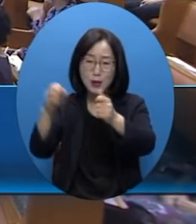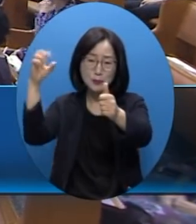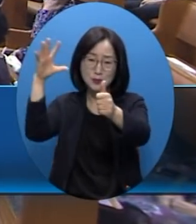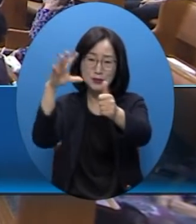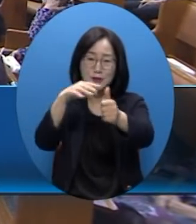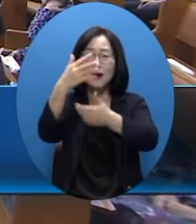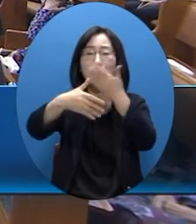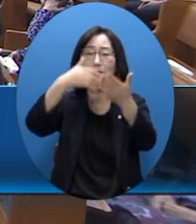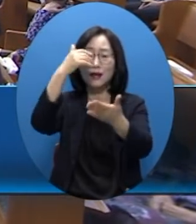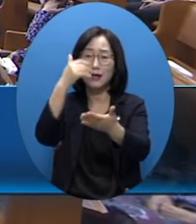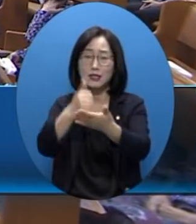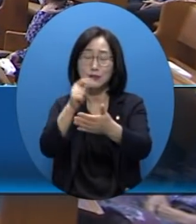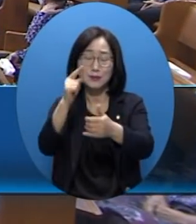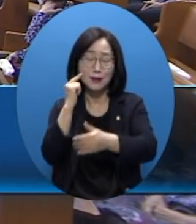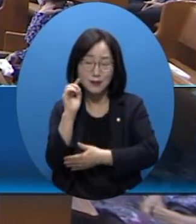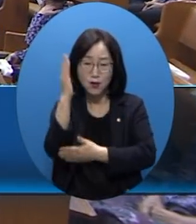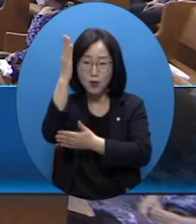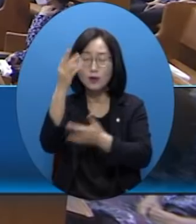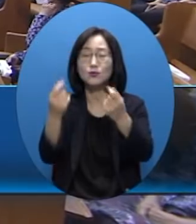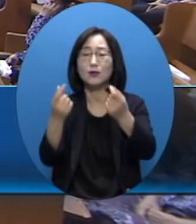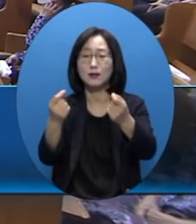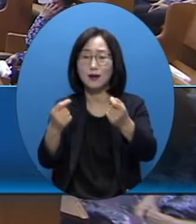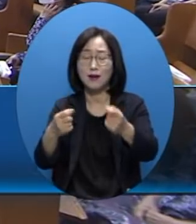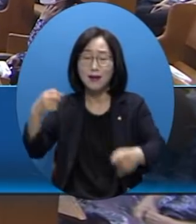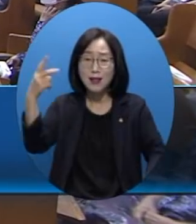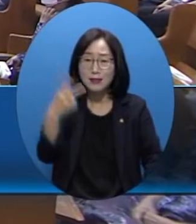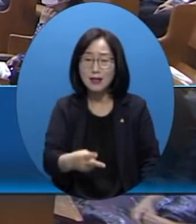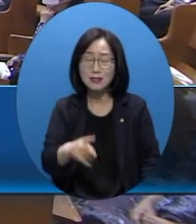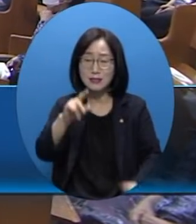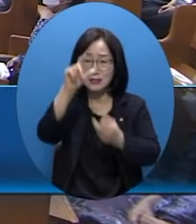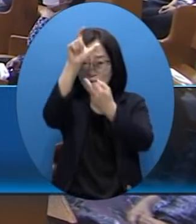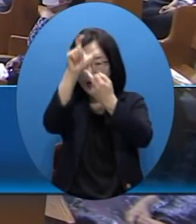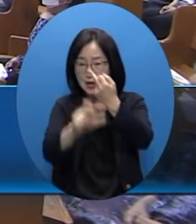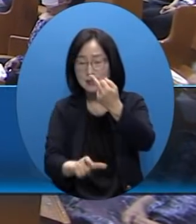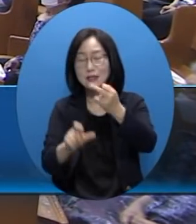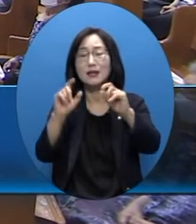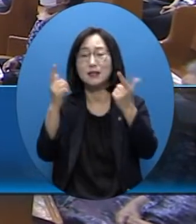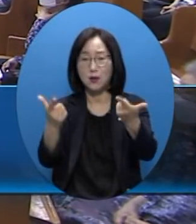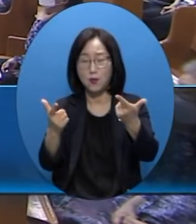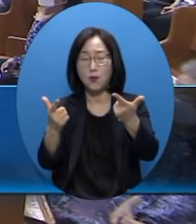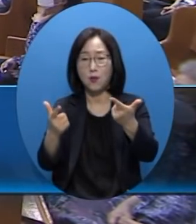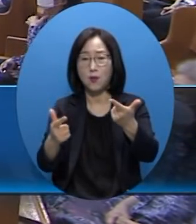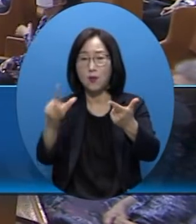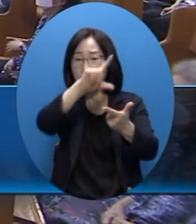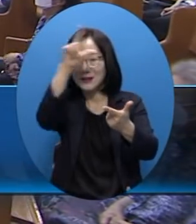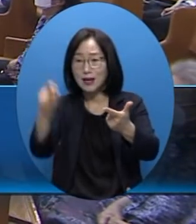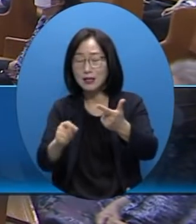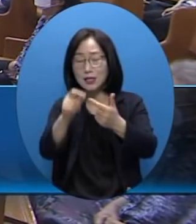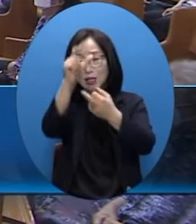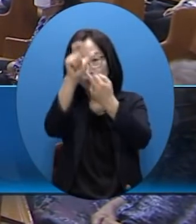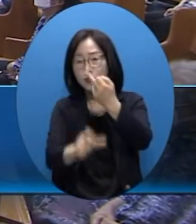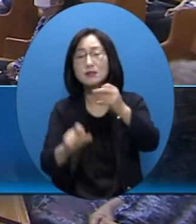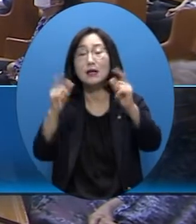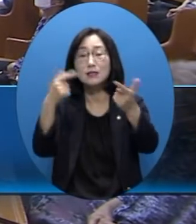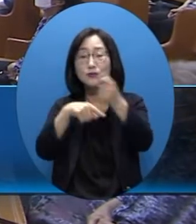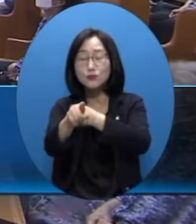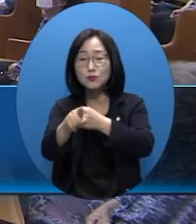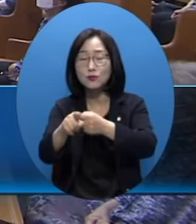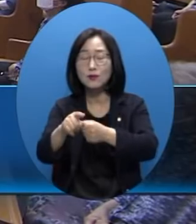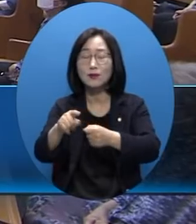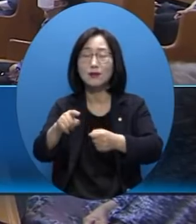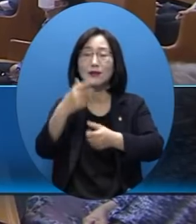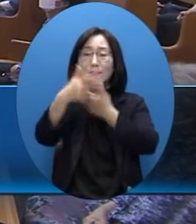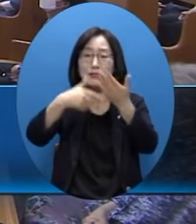내 하나님이 내 영광이 되리니 다시는 내 해가 지지 아니하며 내 달이 물러가지 아니할 것은